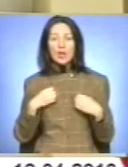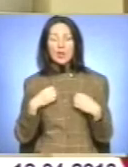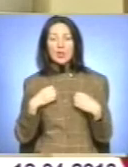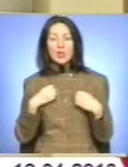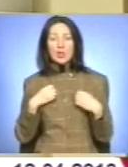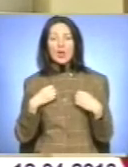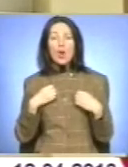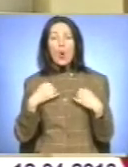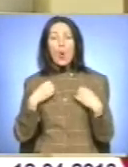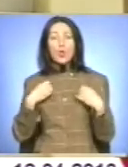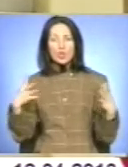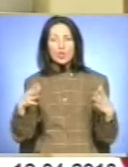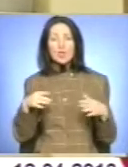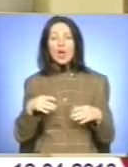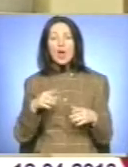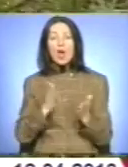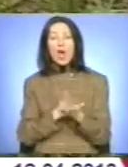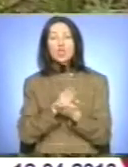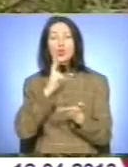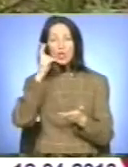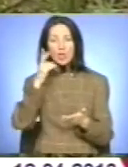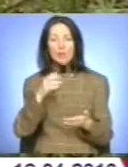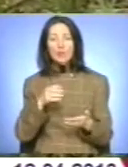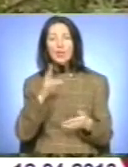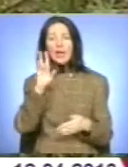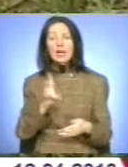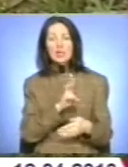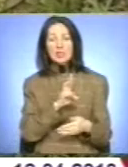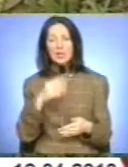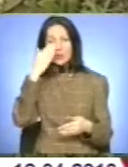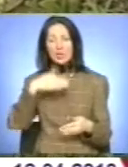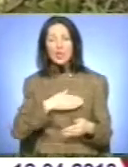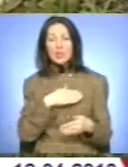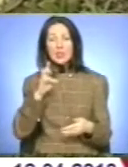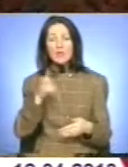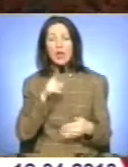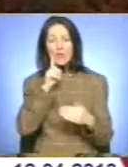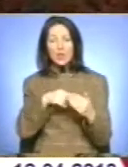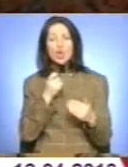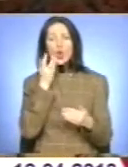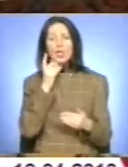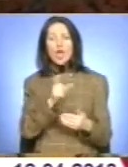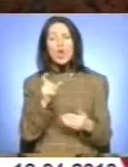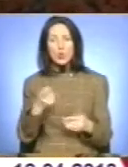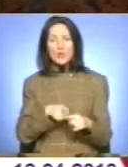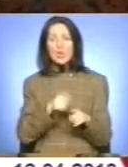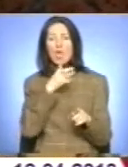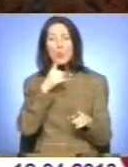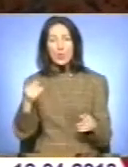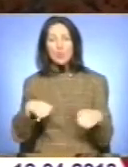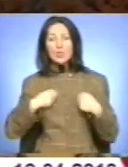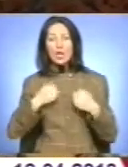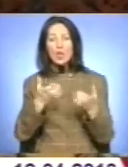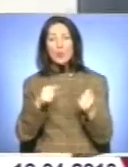літургія. Католицька церква вірить, що коли люди у такий привілейований період старанно беруть участь у богослужіннях,